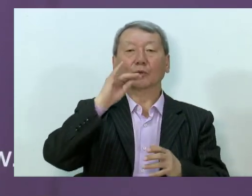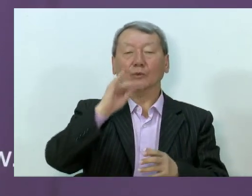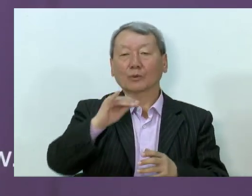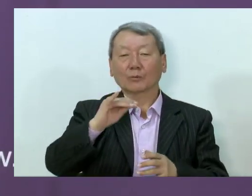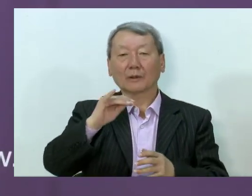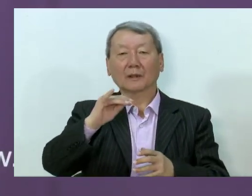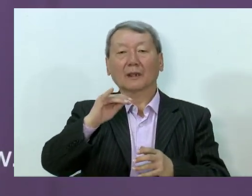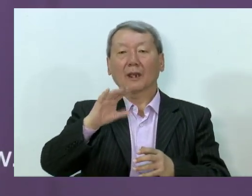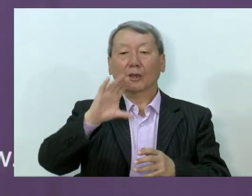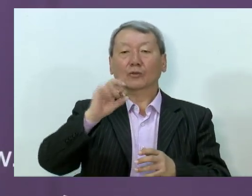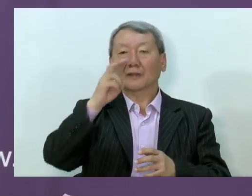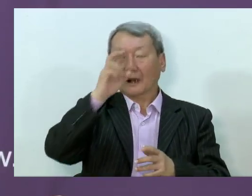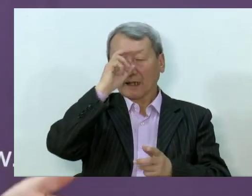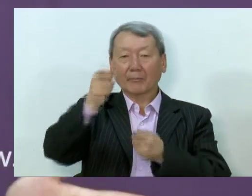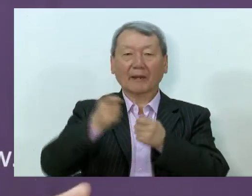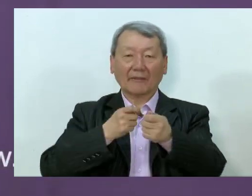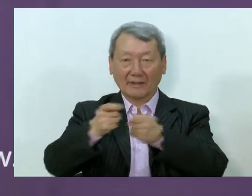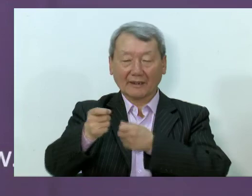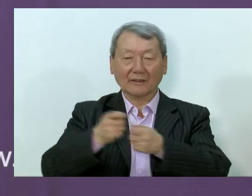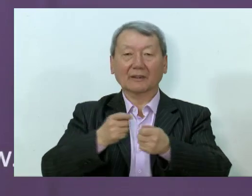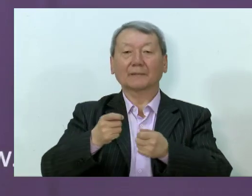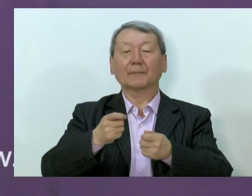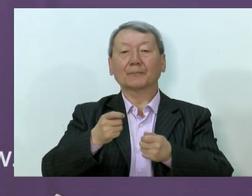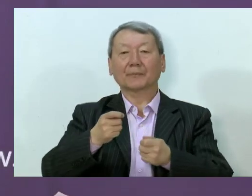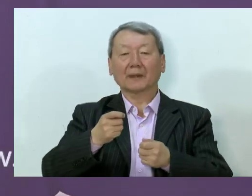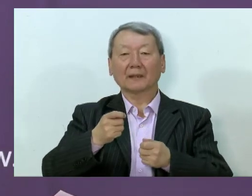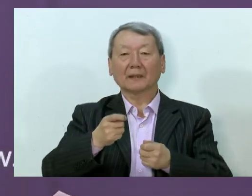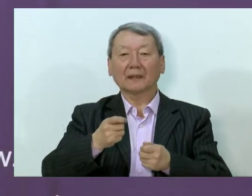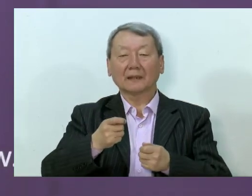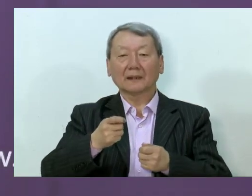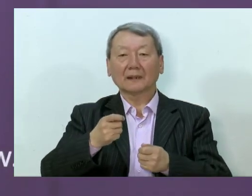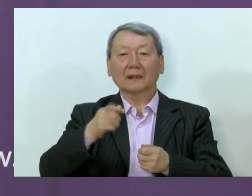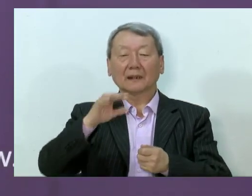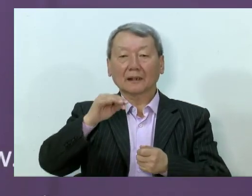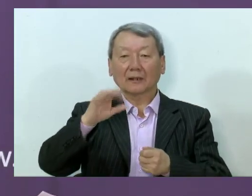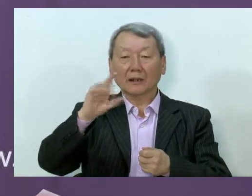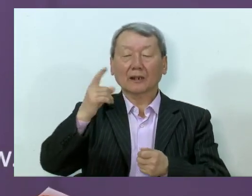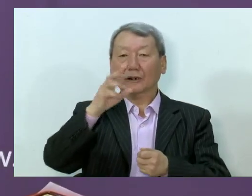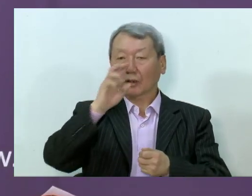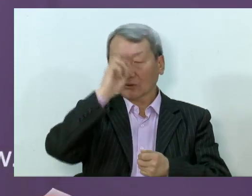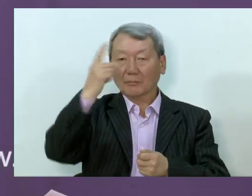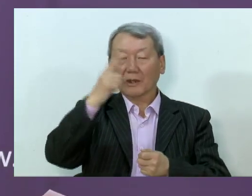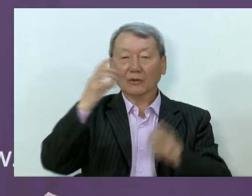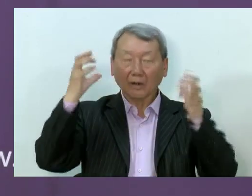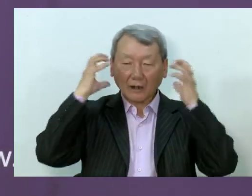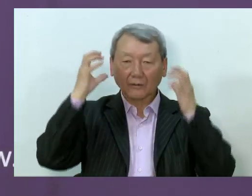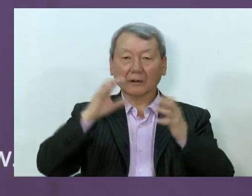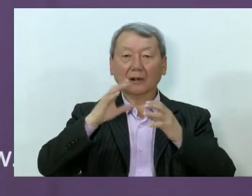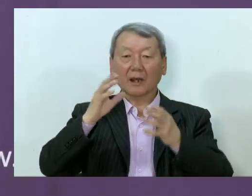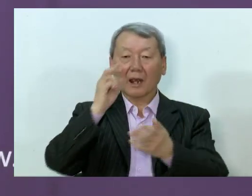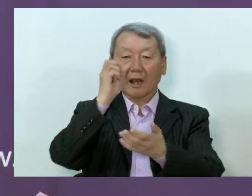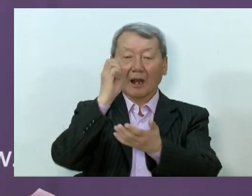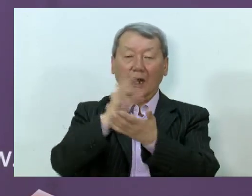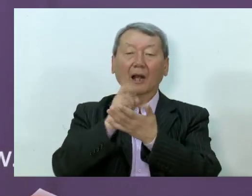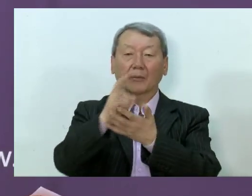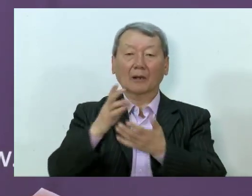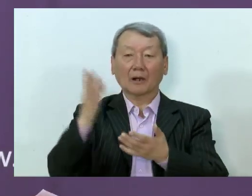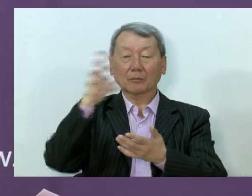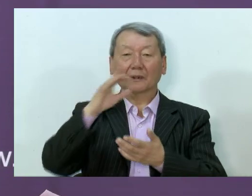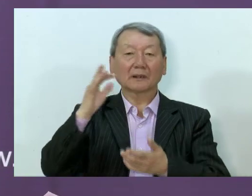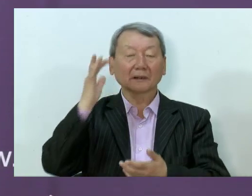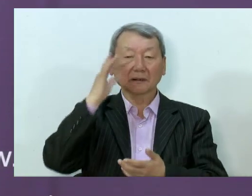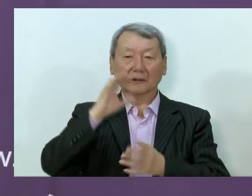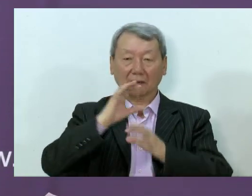youtube и тут an intern канал на facebook танкер звук мать ты социально правительство birinci родион барселона что доля крыло